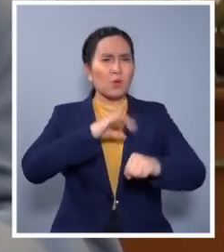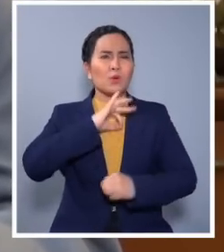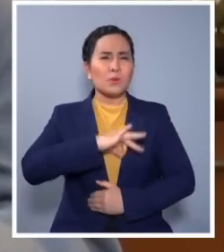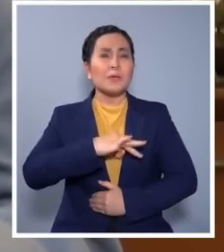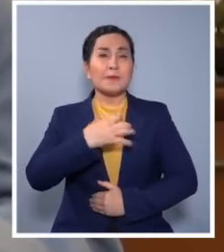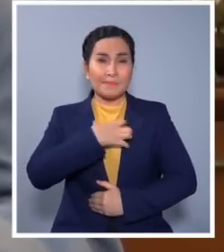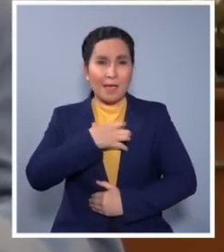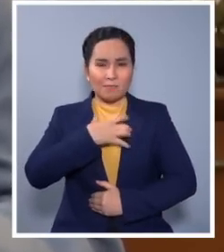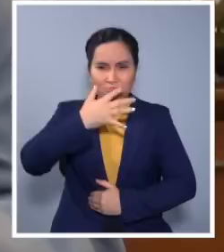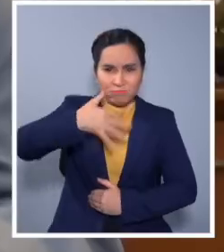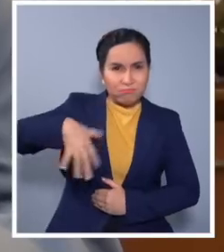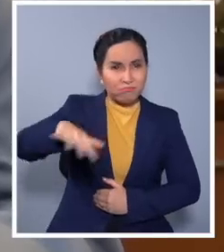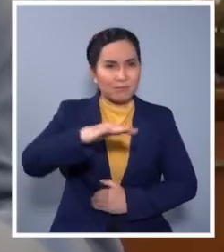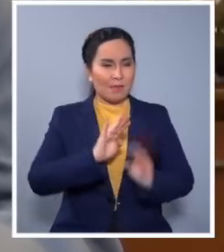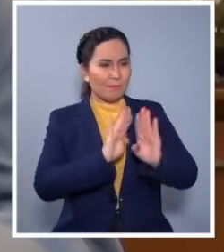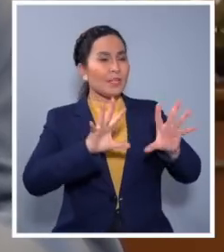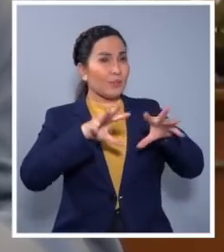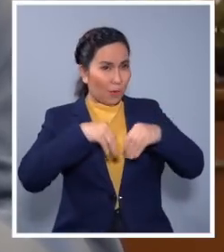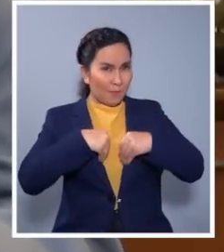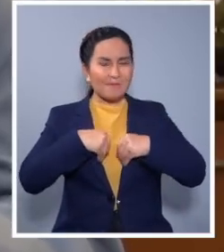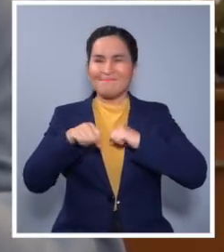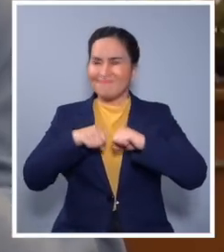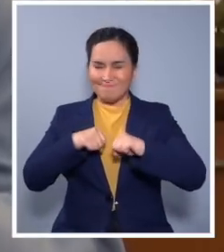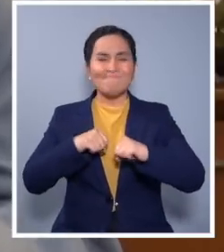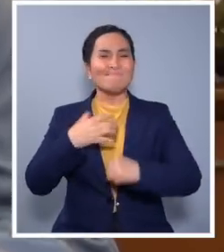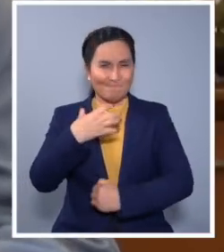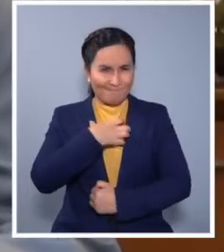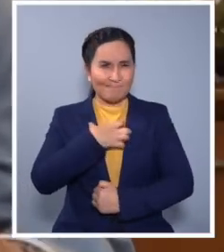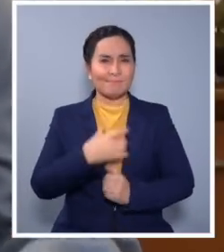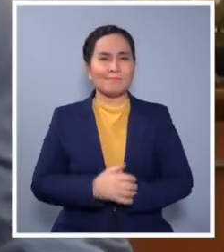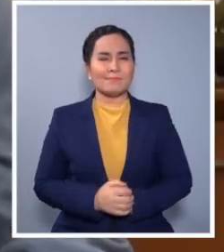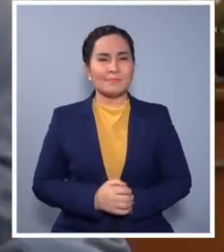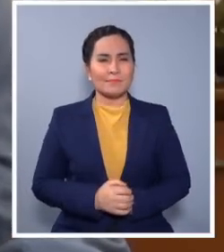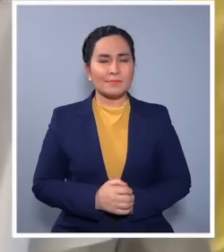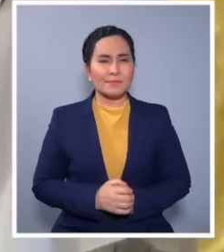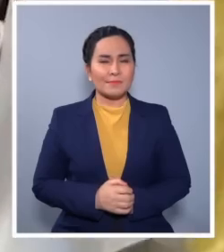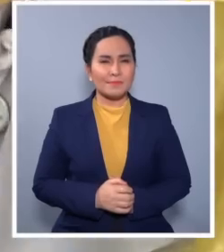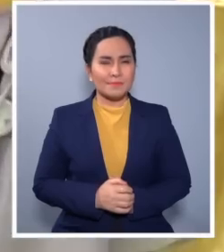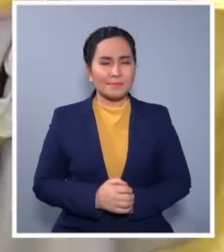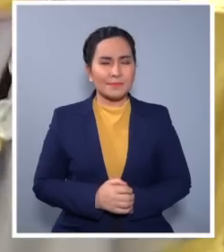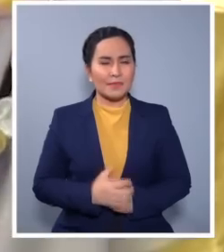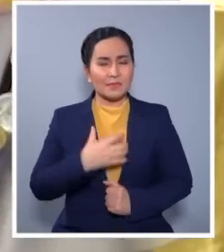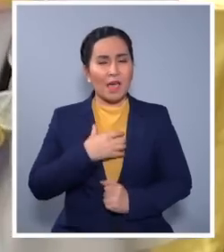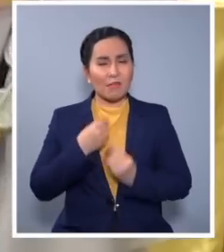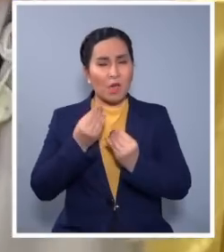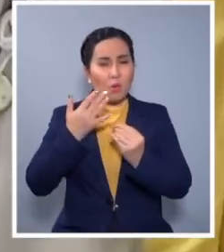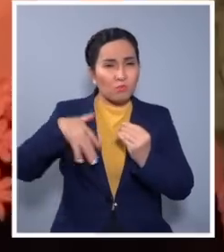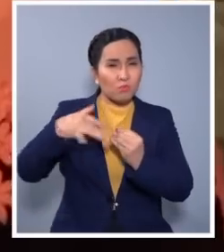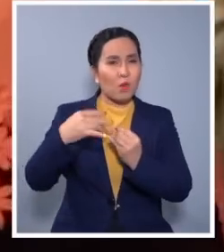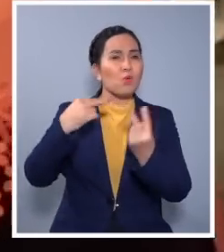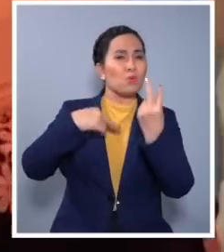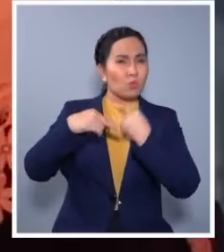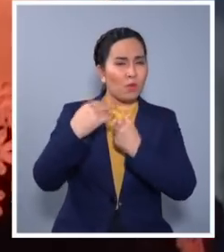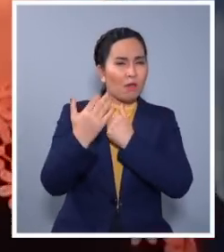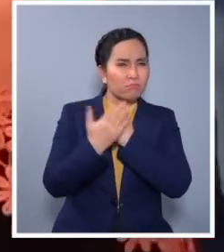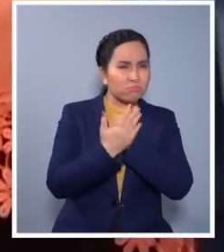การยอมรับการที่เขาได้รับความเอาใจใส่การที่เขา